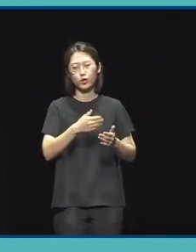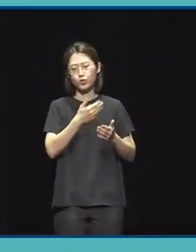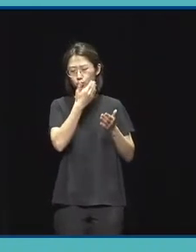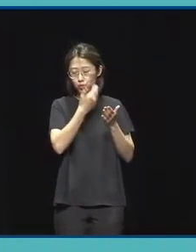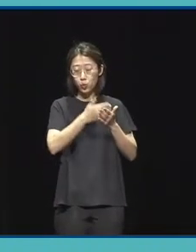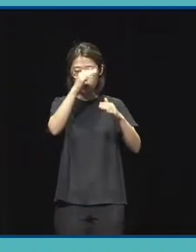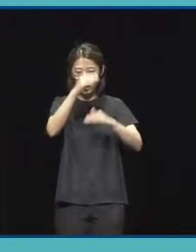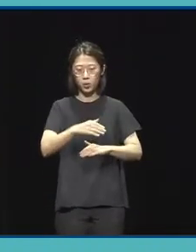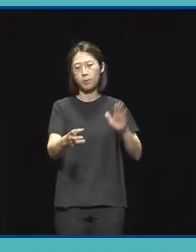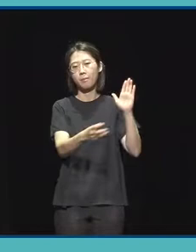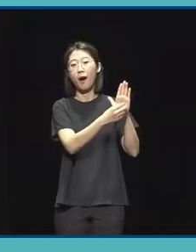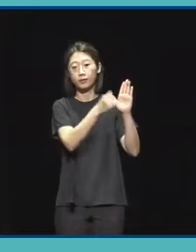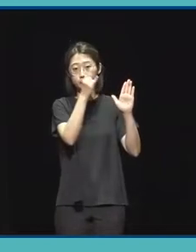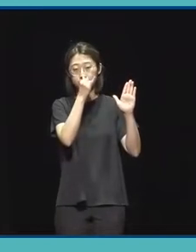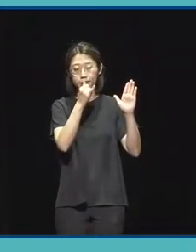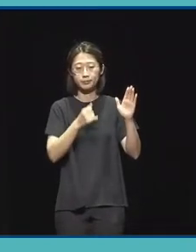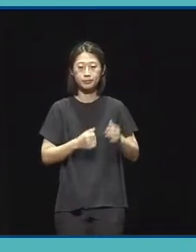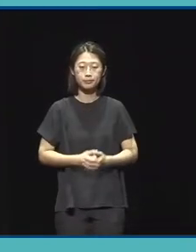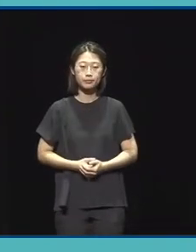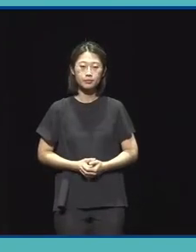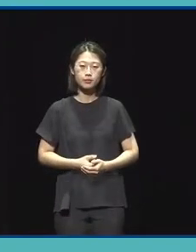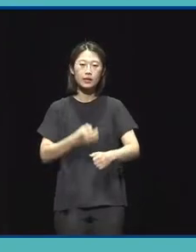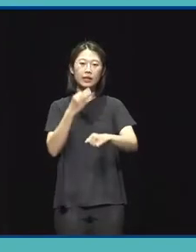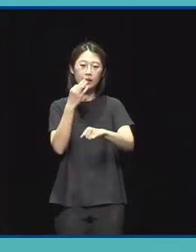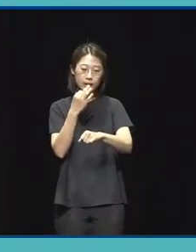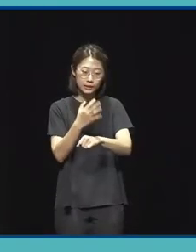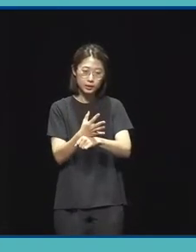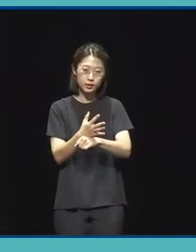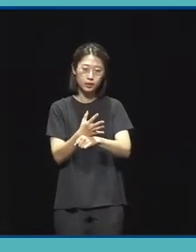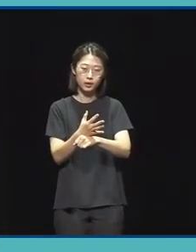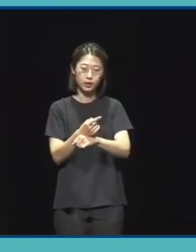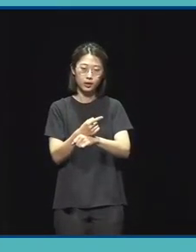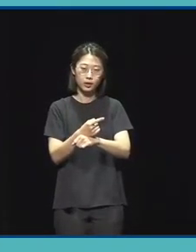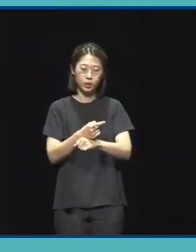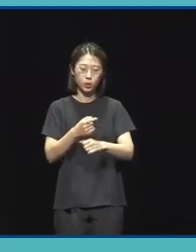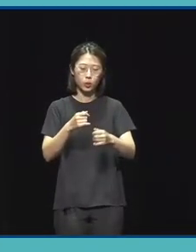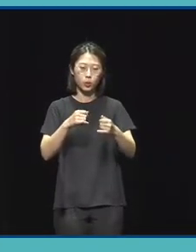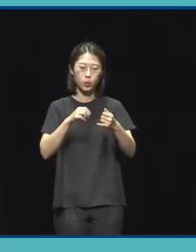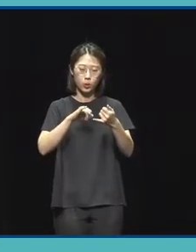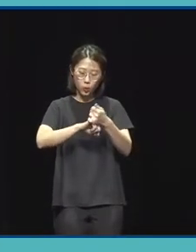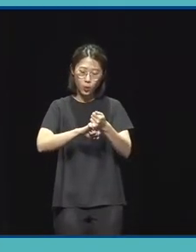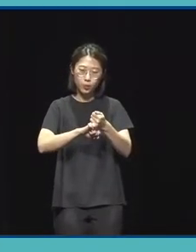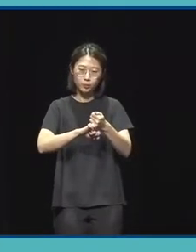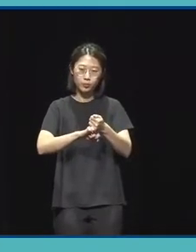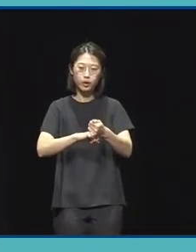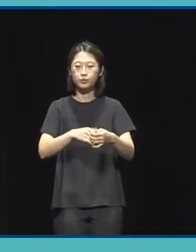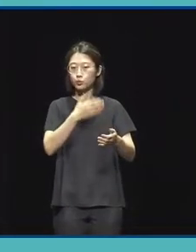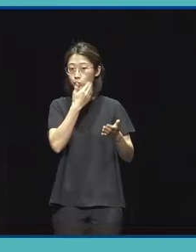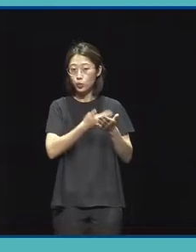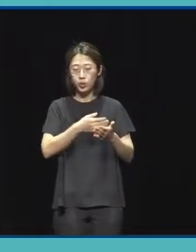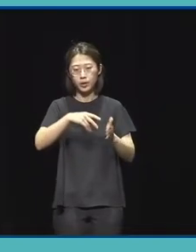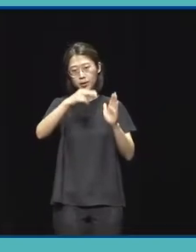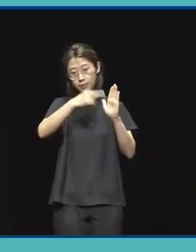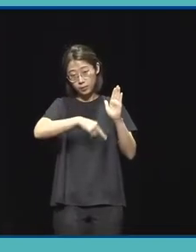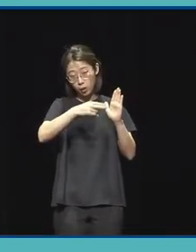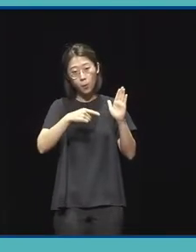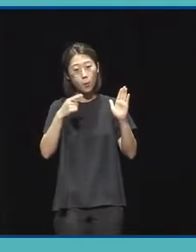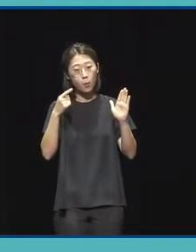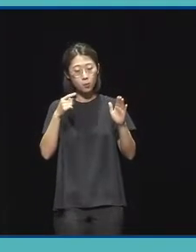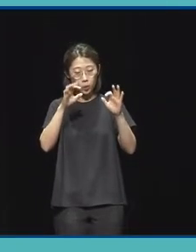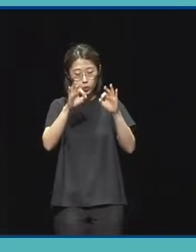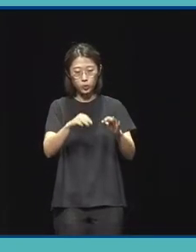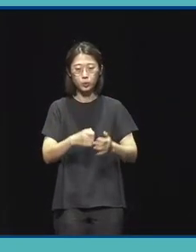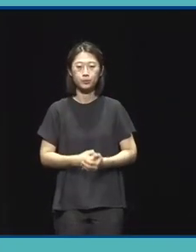올리는데요 해당 유의사항들을 좀 간과하시고 지원 신청서를 쓰셔서 본의 아니게 좀 불이익한